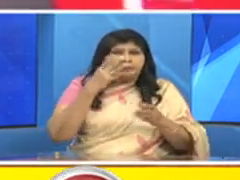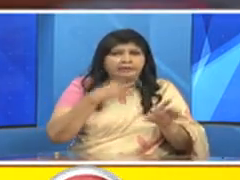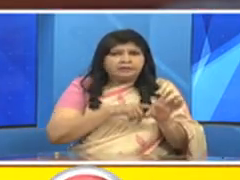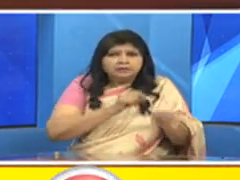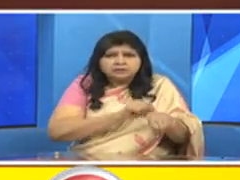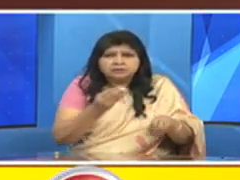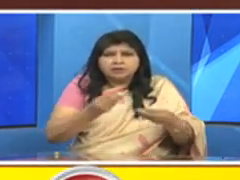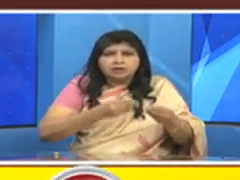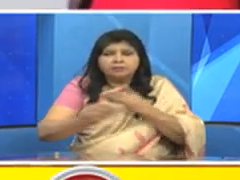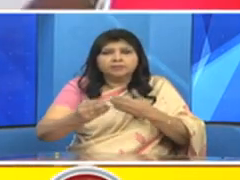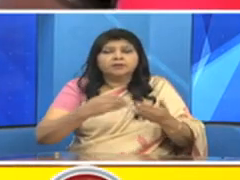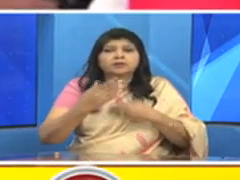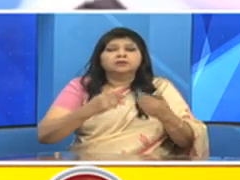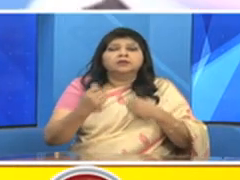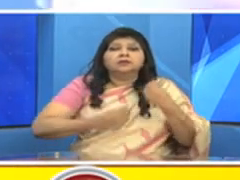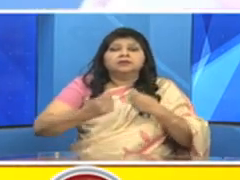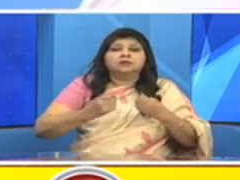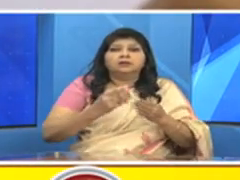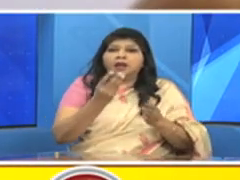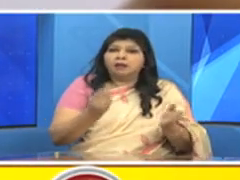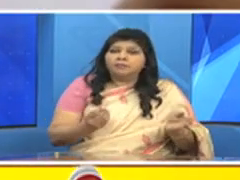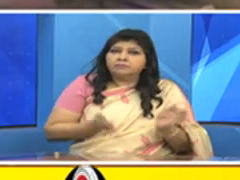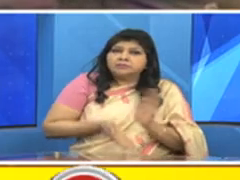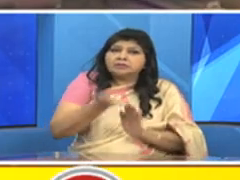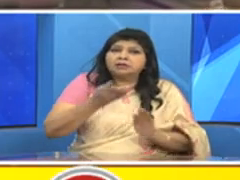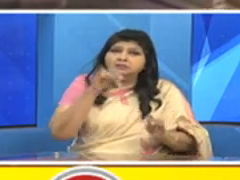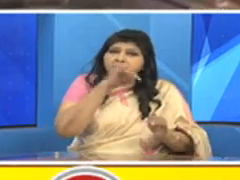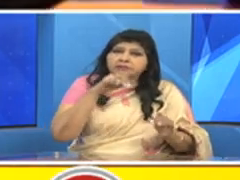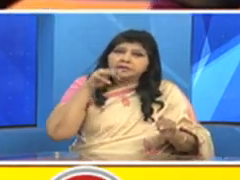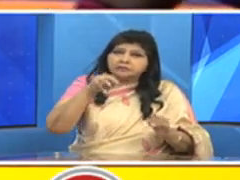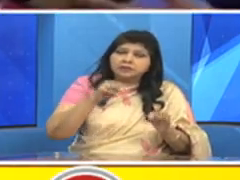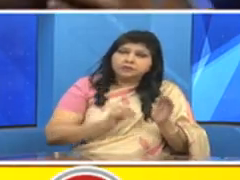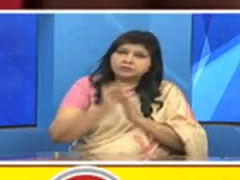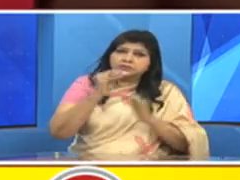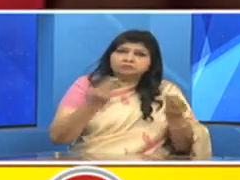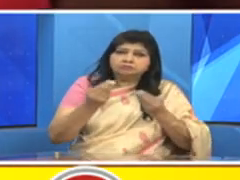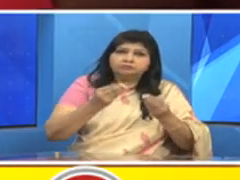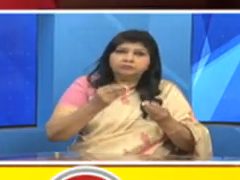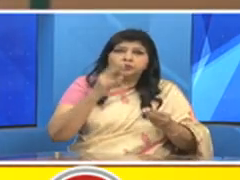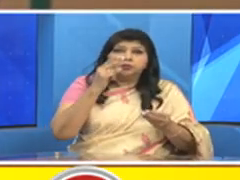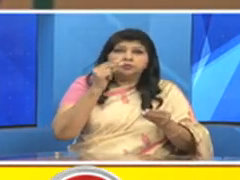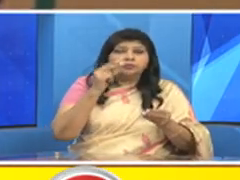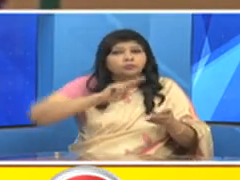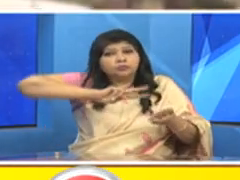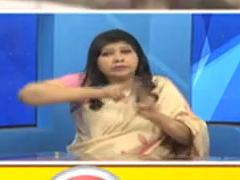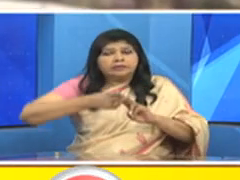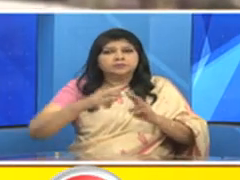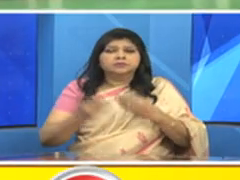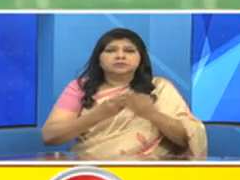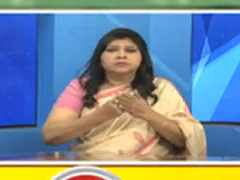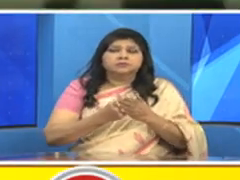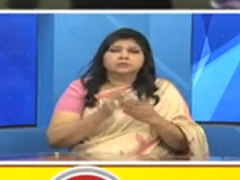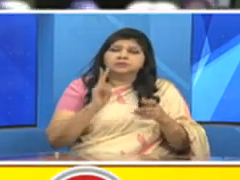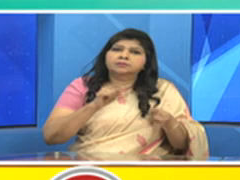में खिलाड़ियों की संख्या 6,000 से अधिक हो गई है, यानी करीब करीब दोगुनी। इतना ही